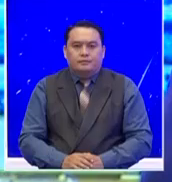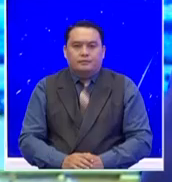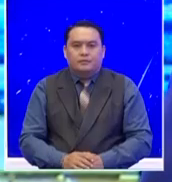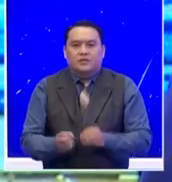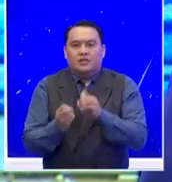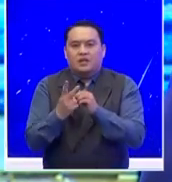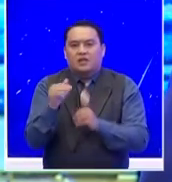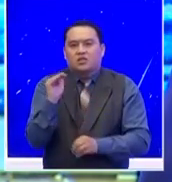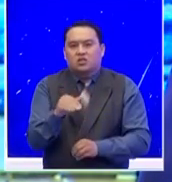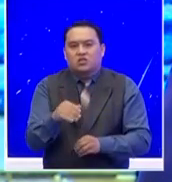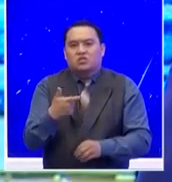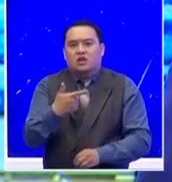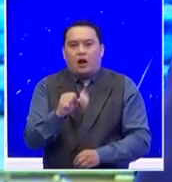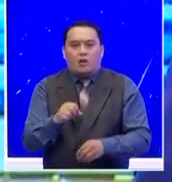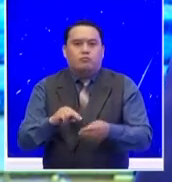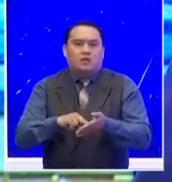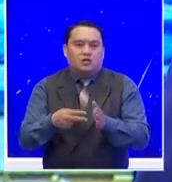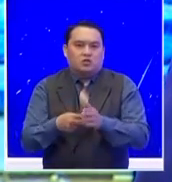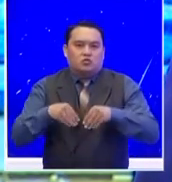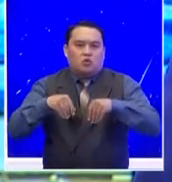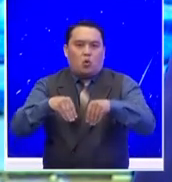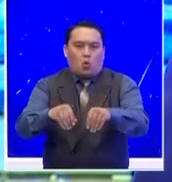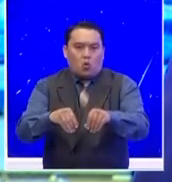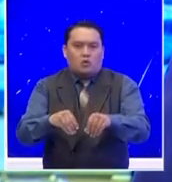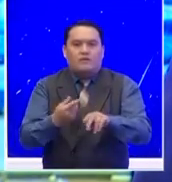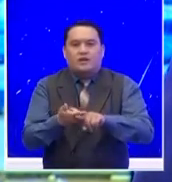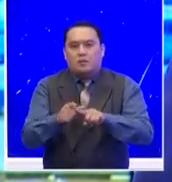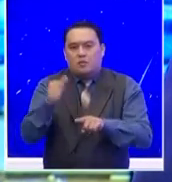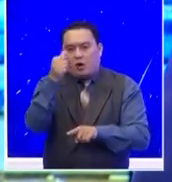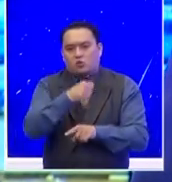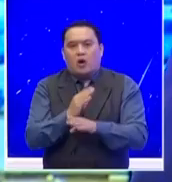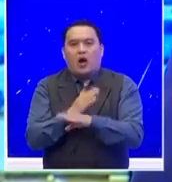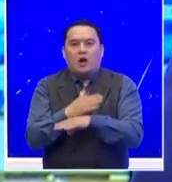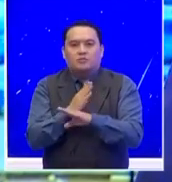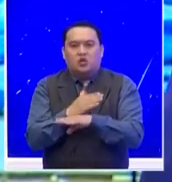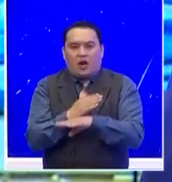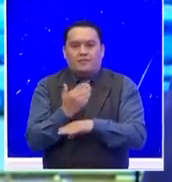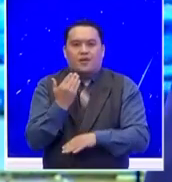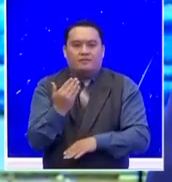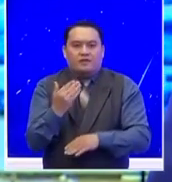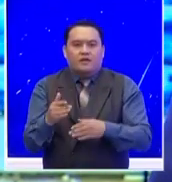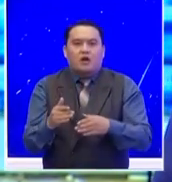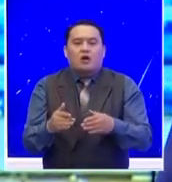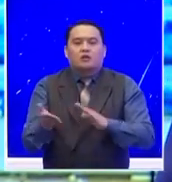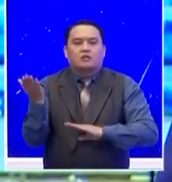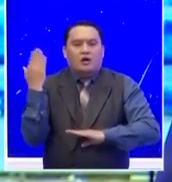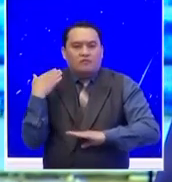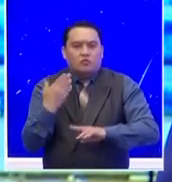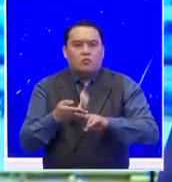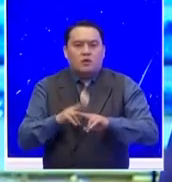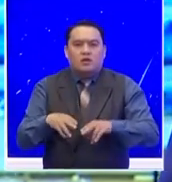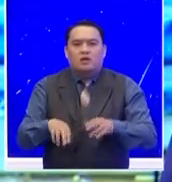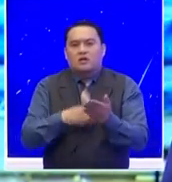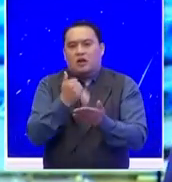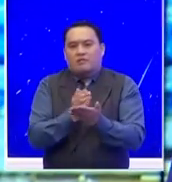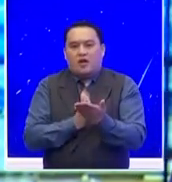Более 13 тысяч гектаров планируют засеять различными культурами в этом году земледельцы Капшыгая. Как и годом ранее, для крестьян